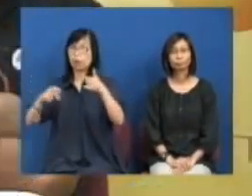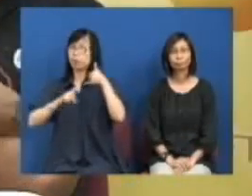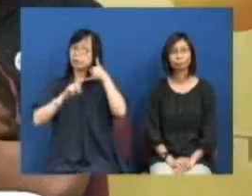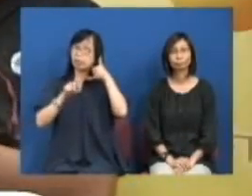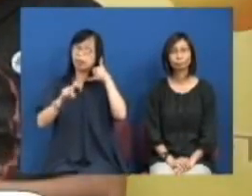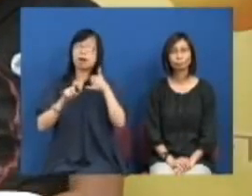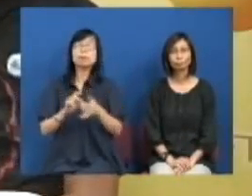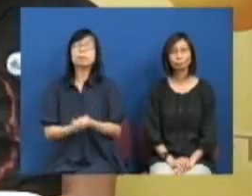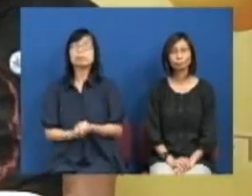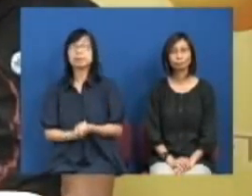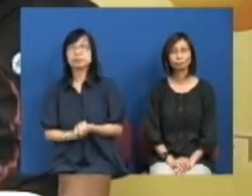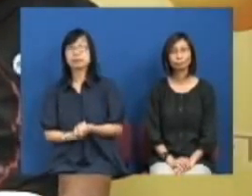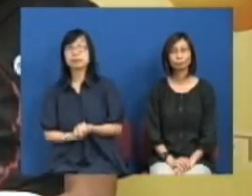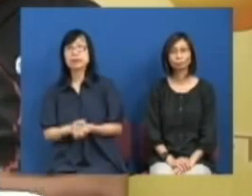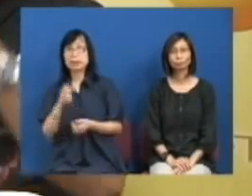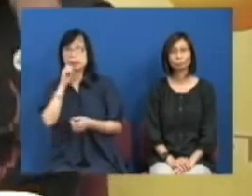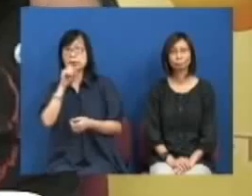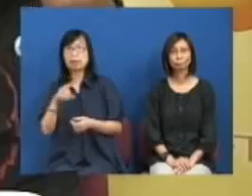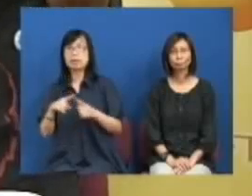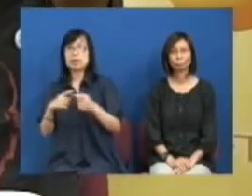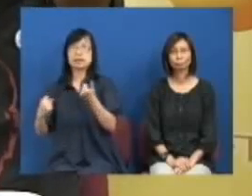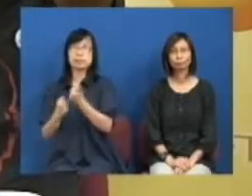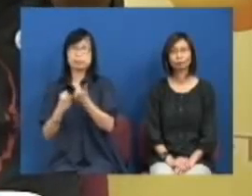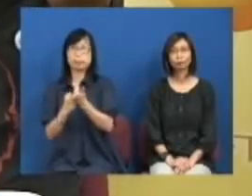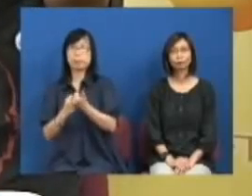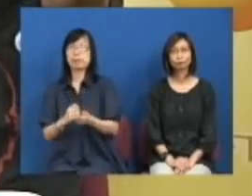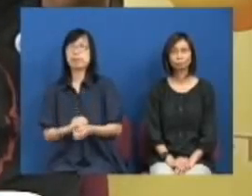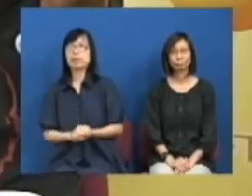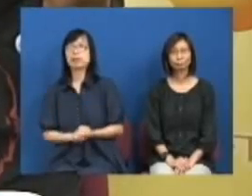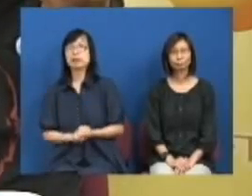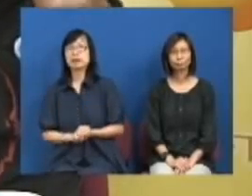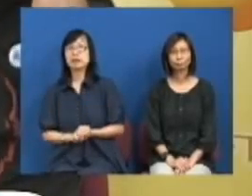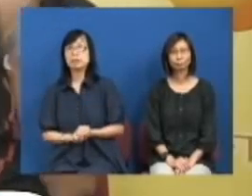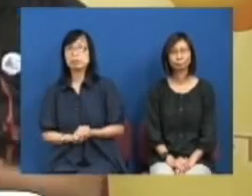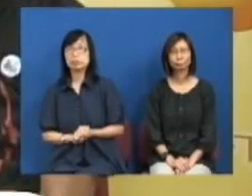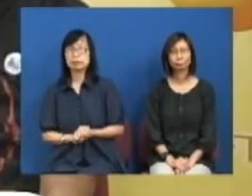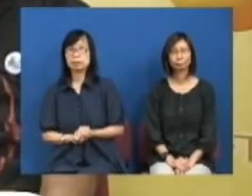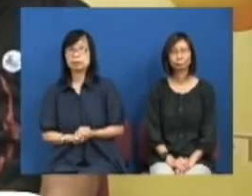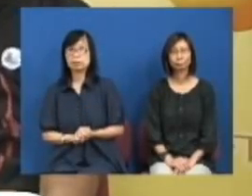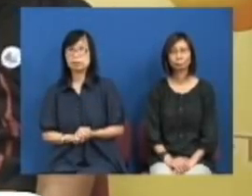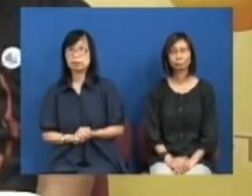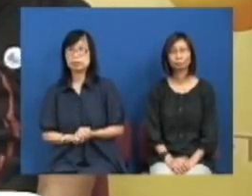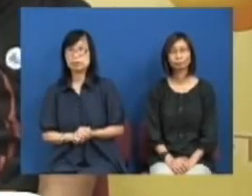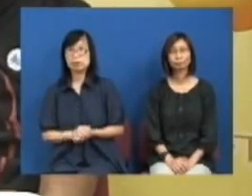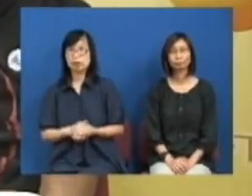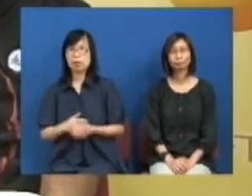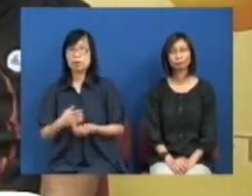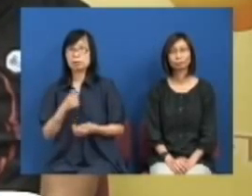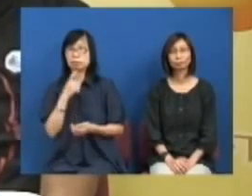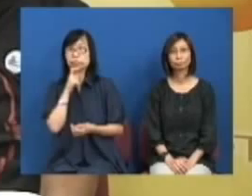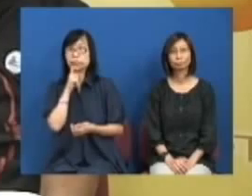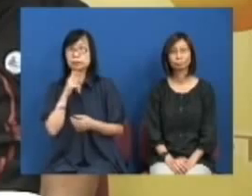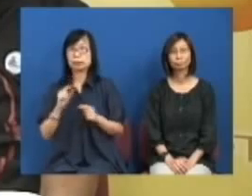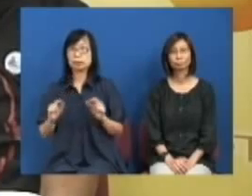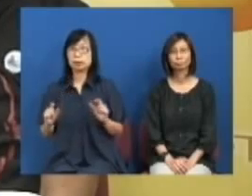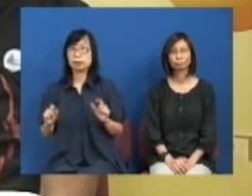劉曉波講，就叫佢要堅持個原則啦。即係如果冇原則，乜都冇啦。咁我覺得即係非常之有意義啦。即係